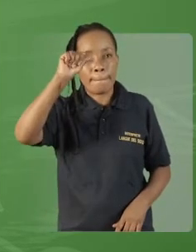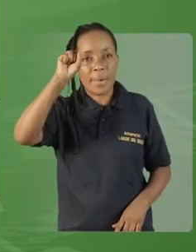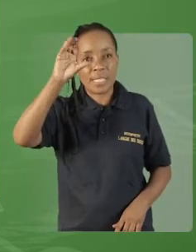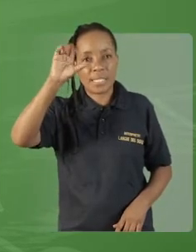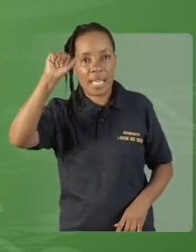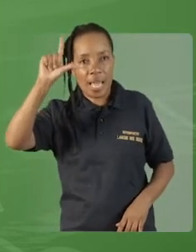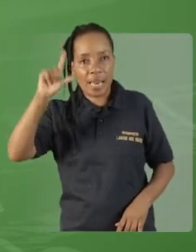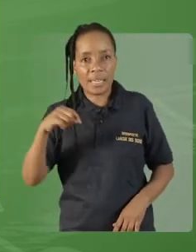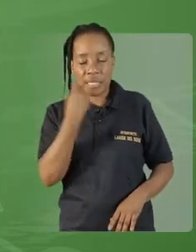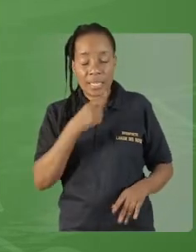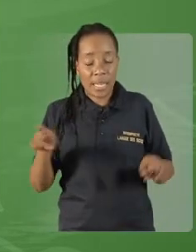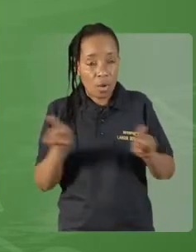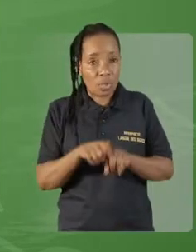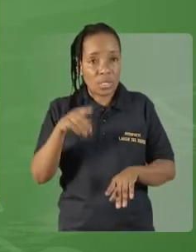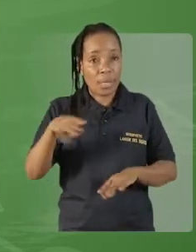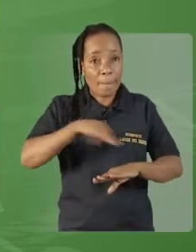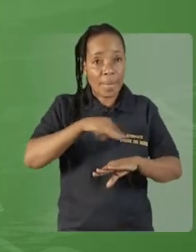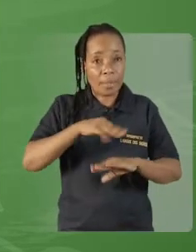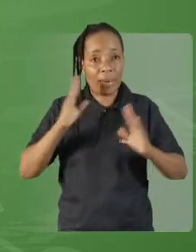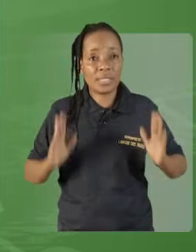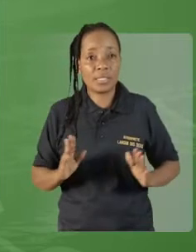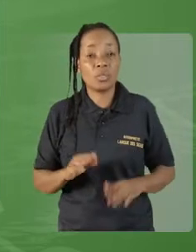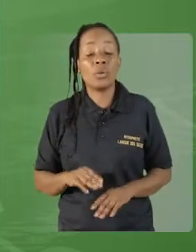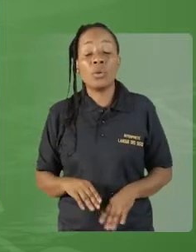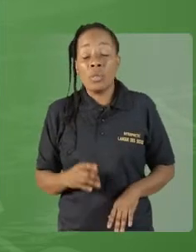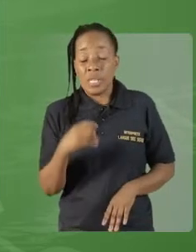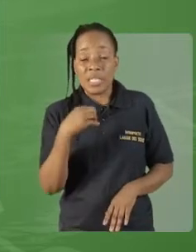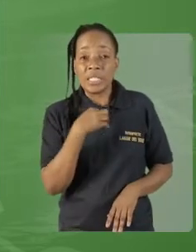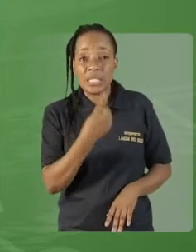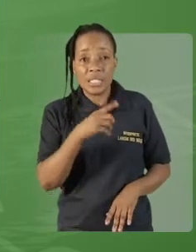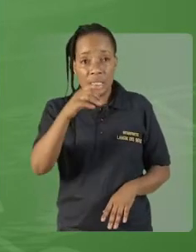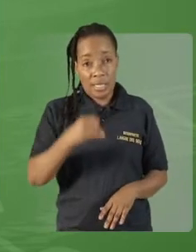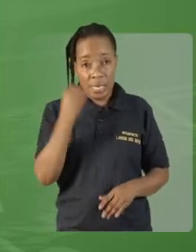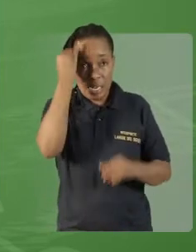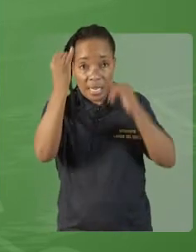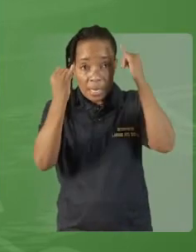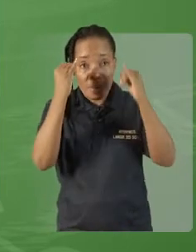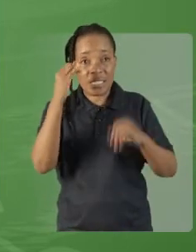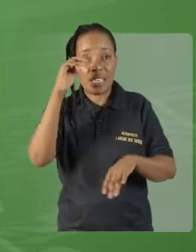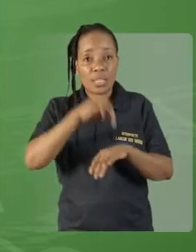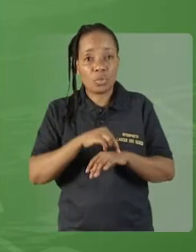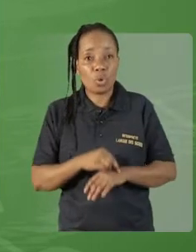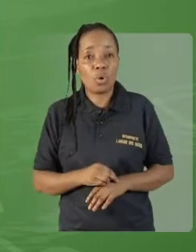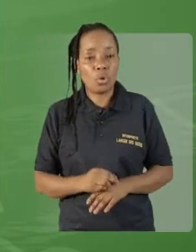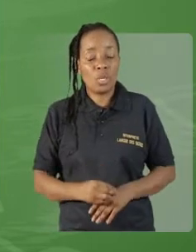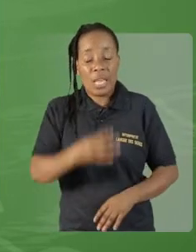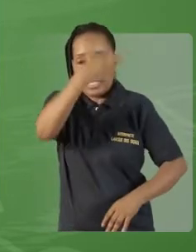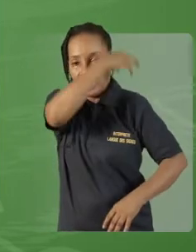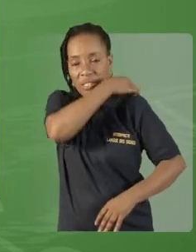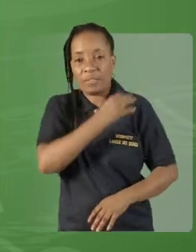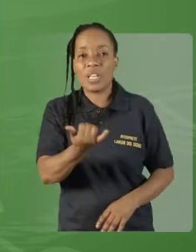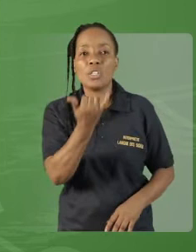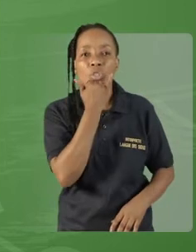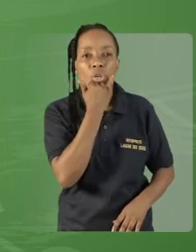l'imagination, et je le cite, est maîtresse d'erreurs et de fausseté. Fin de